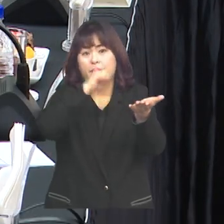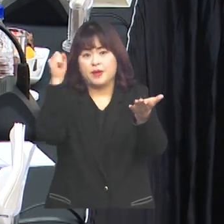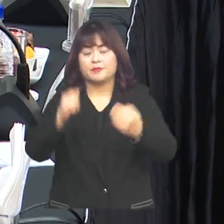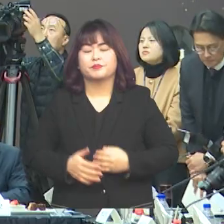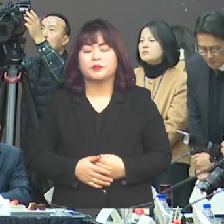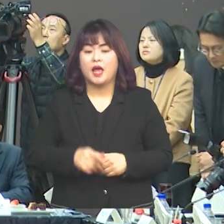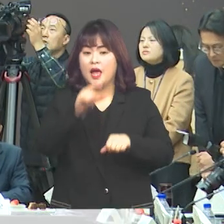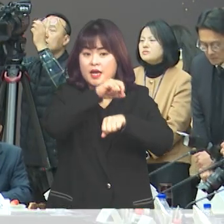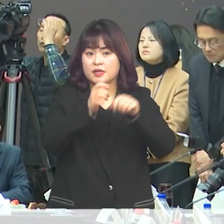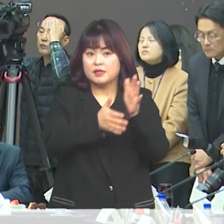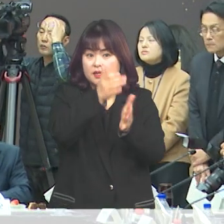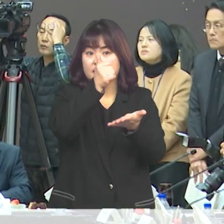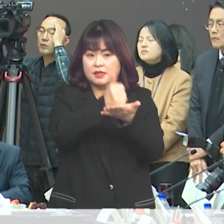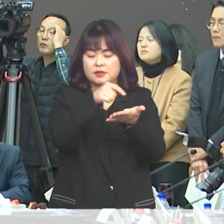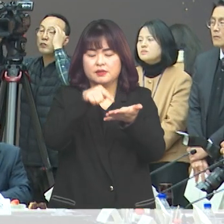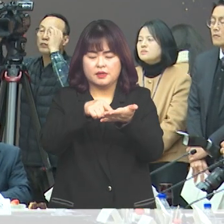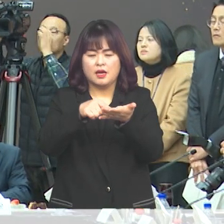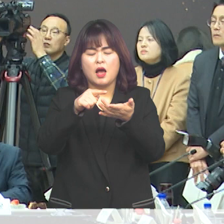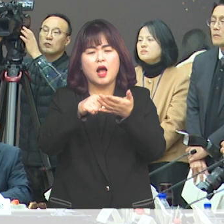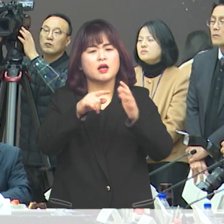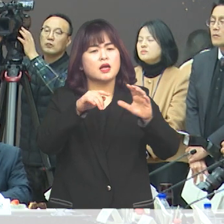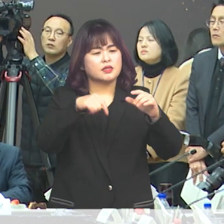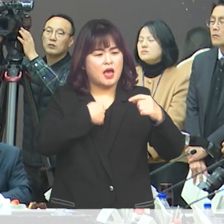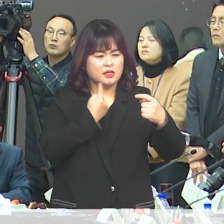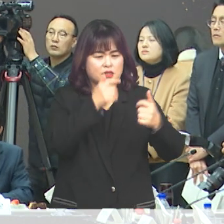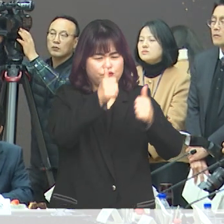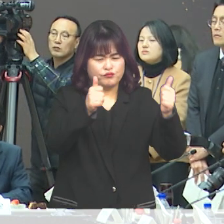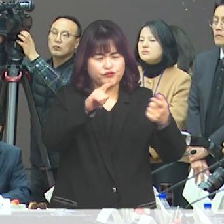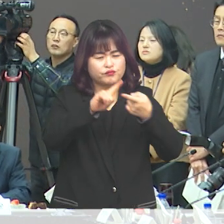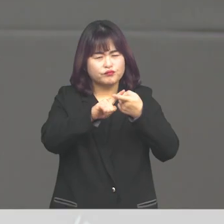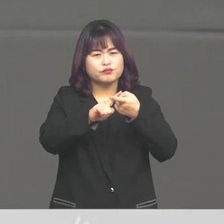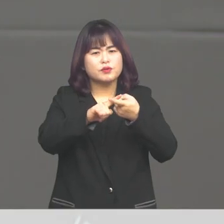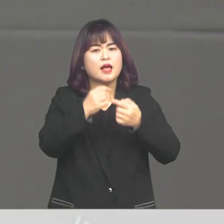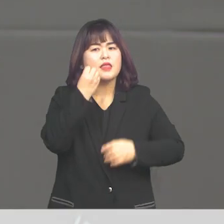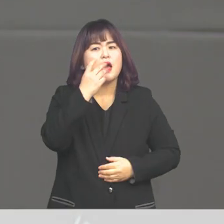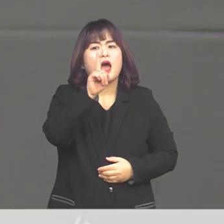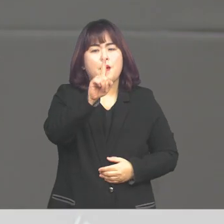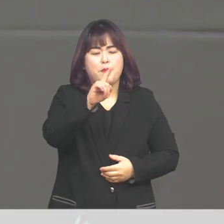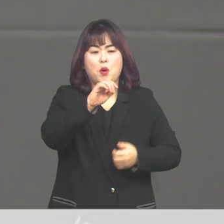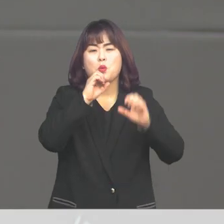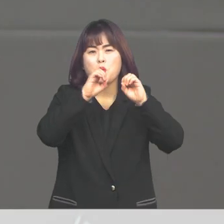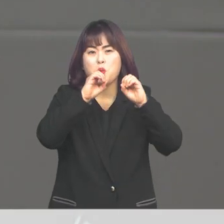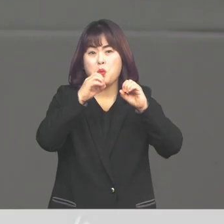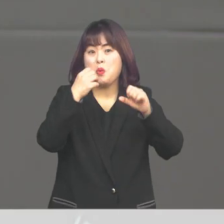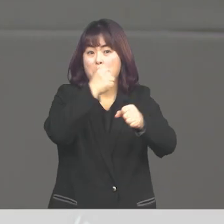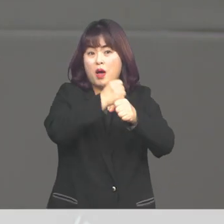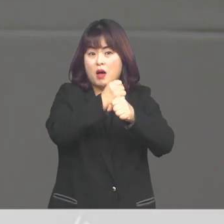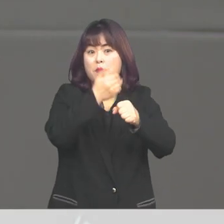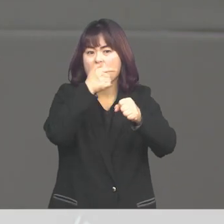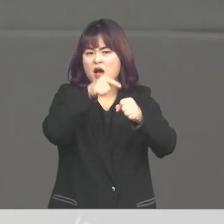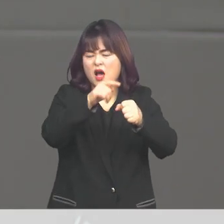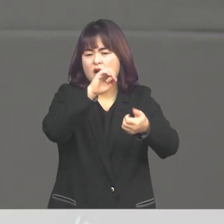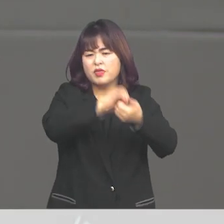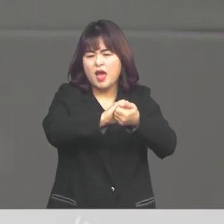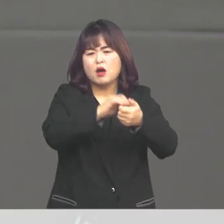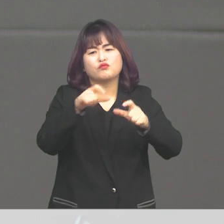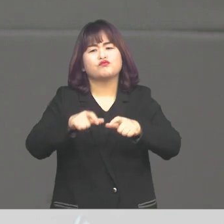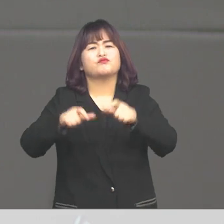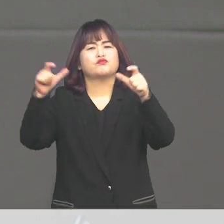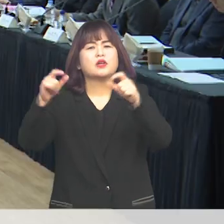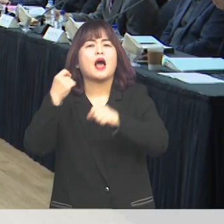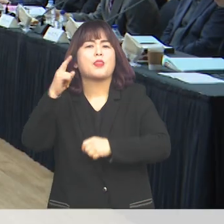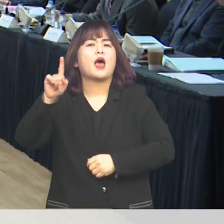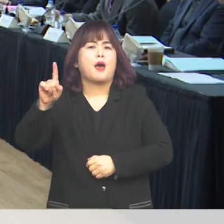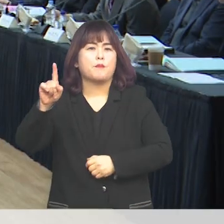의결했습니다. 이상일 용인특례시장은 자치단체장에 대해 분기별 일종 1회로 제한한 홍보물 제작은 월 1회로